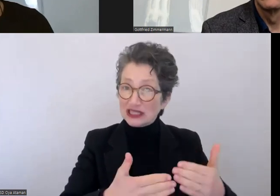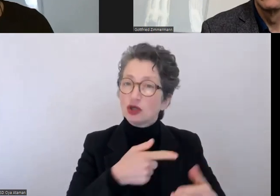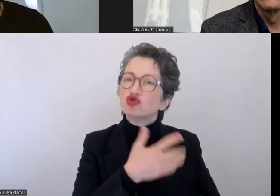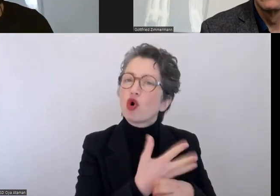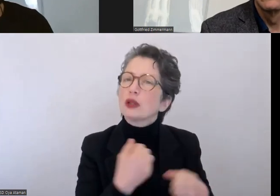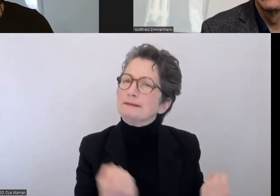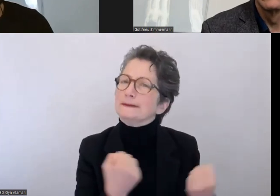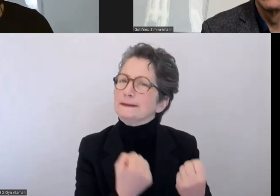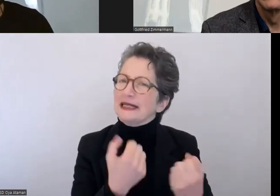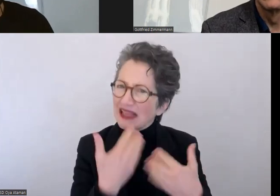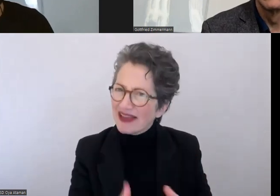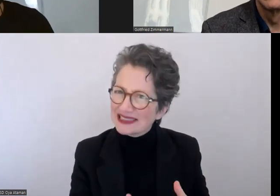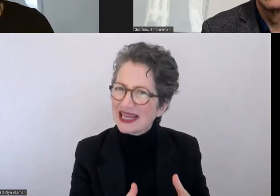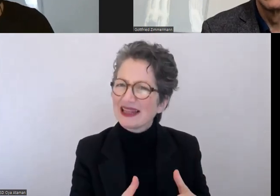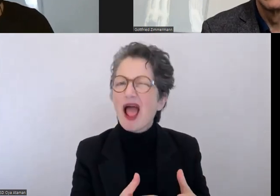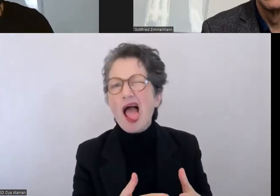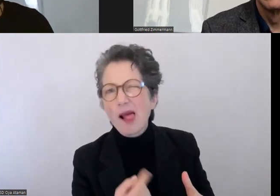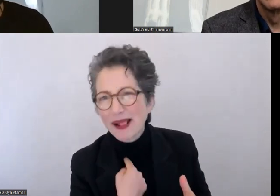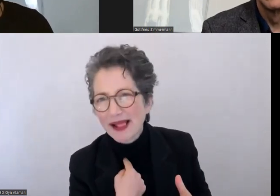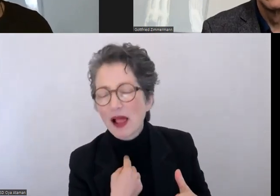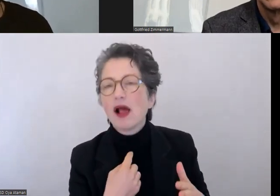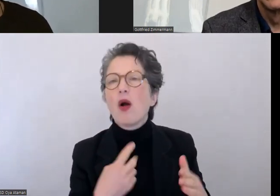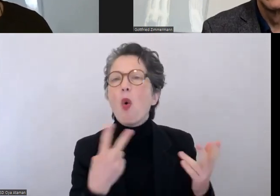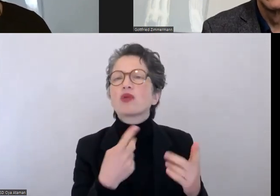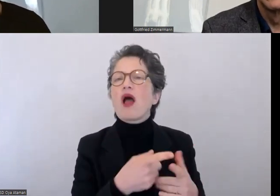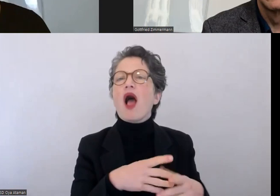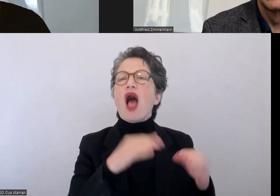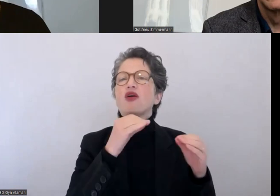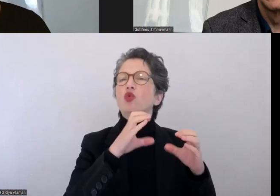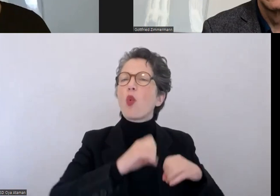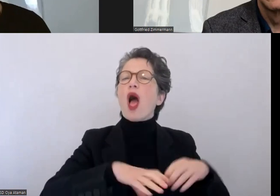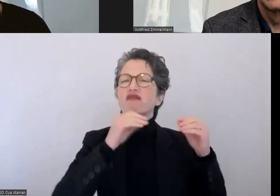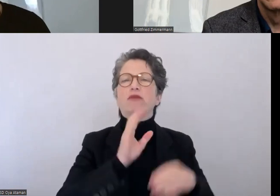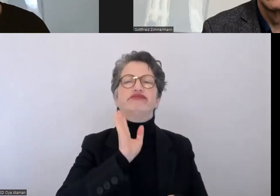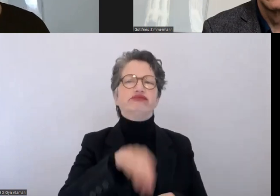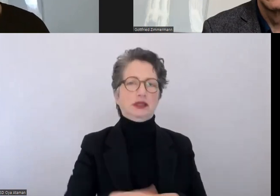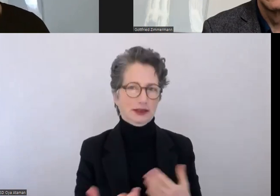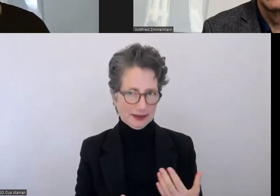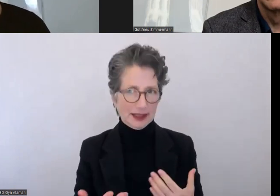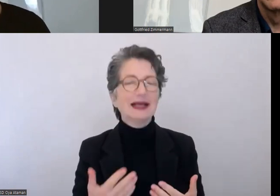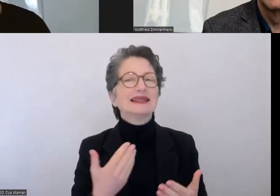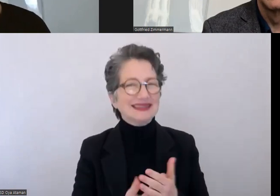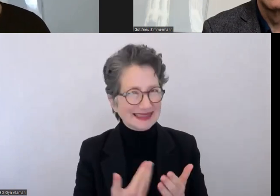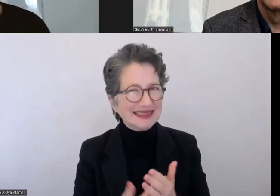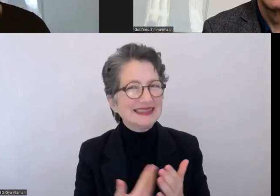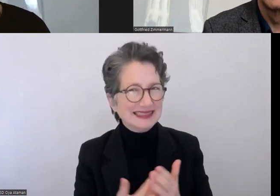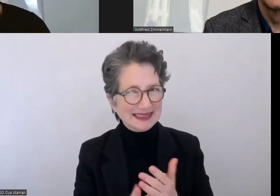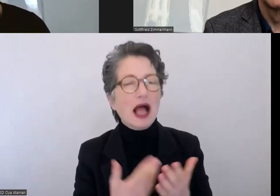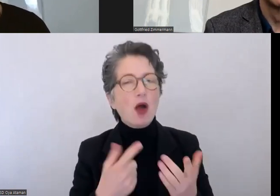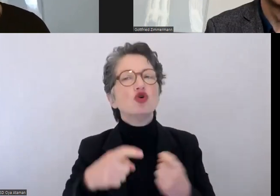dann gehe ich auch davon aus, dass das dann seitens der ganzen Parteien anerkannt wird und entsprechend man auch behandelt wird von den ganzen Regelungen und auch